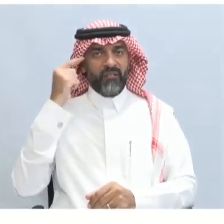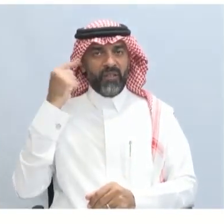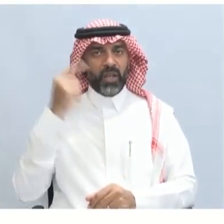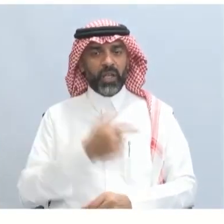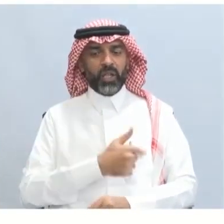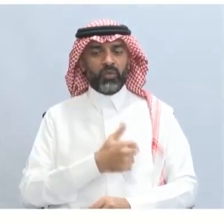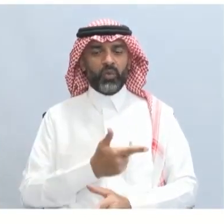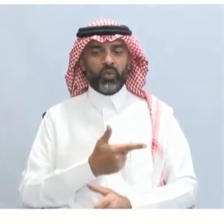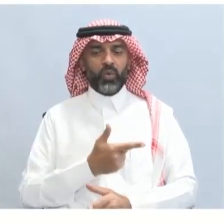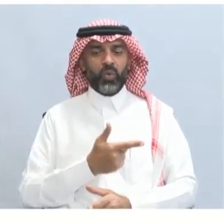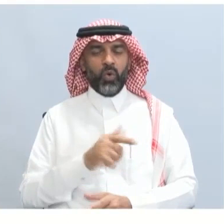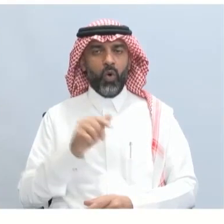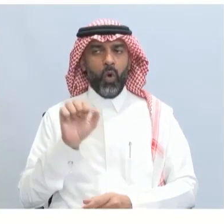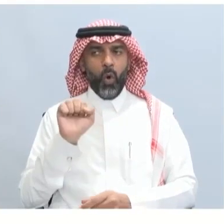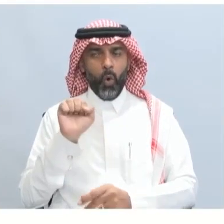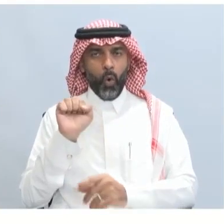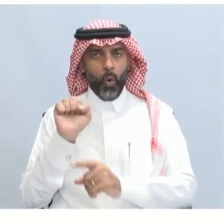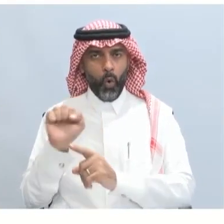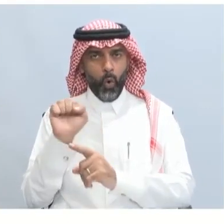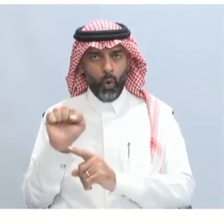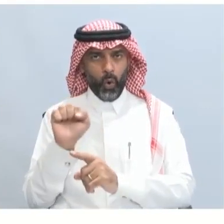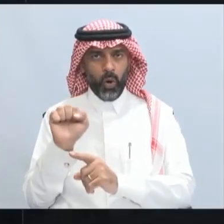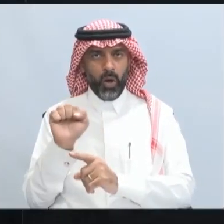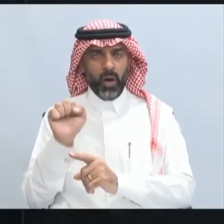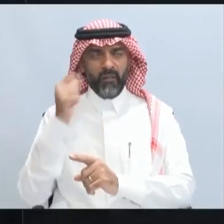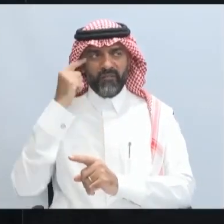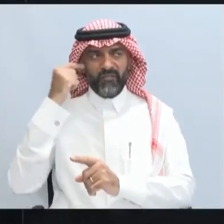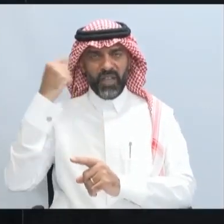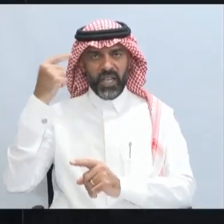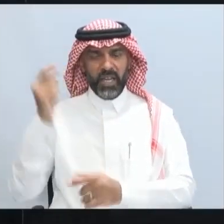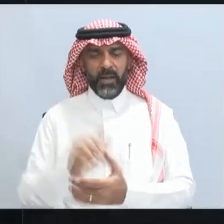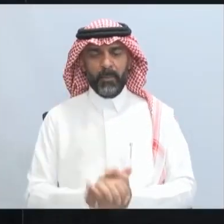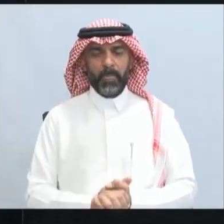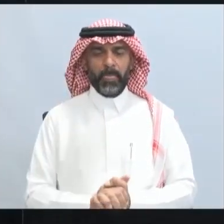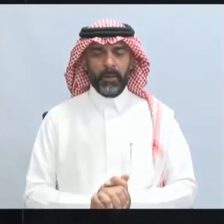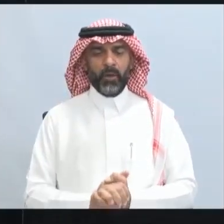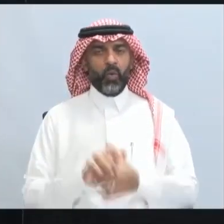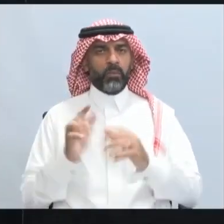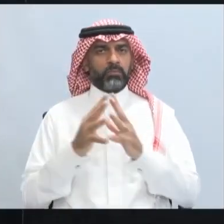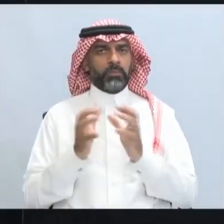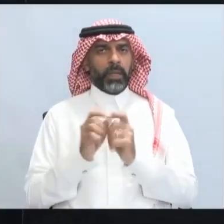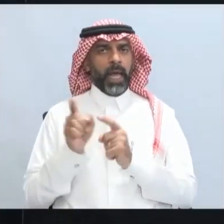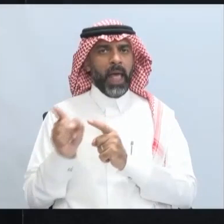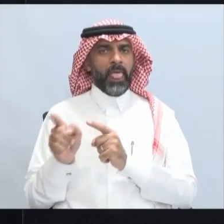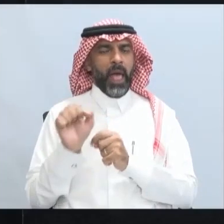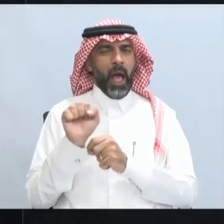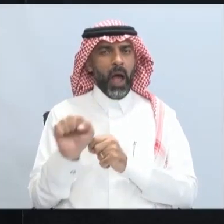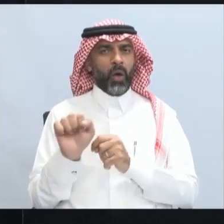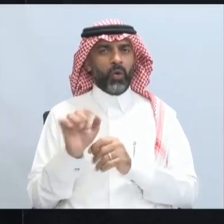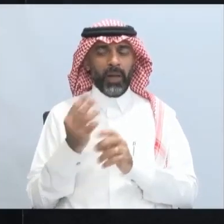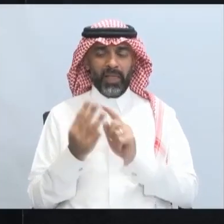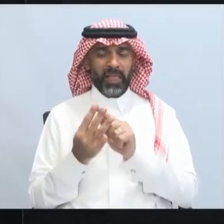الحقوق المعنويه الفكريه الحقوق المعنويه الفكريه وبينا ان هذه هذه الحقوق